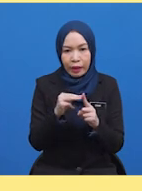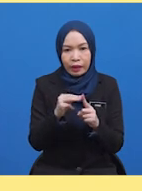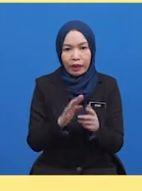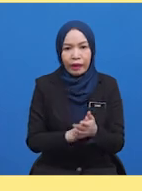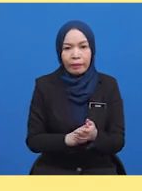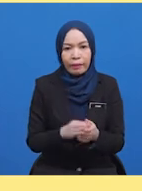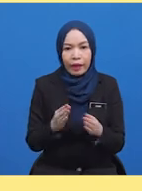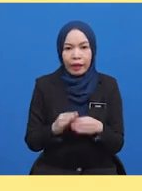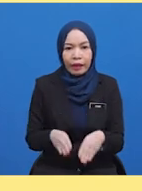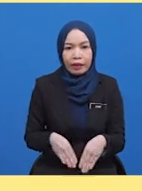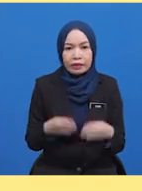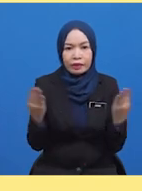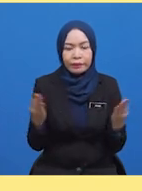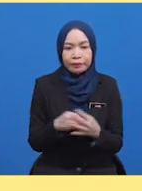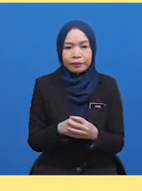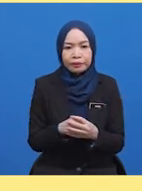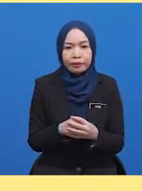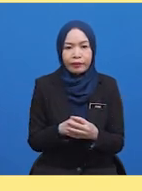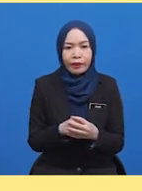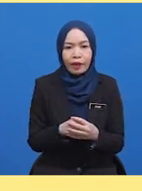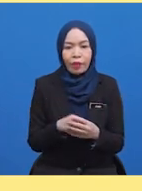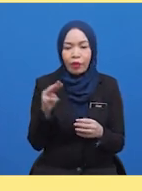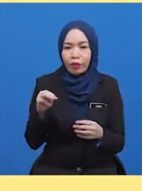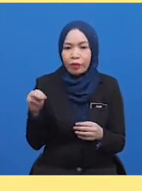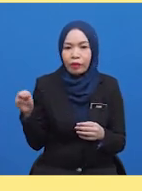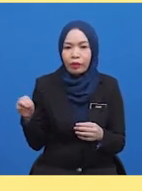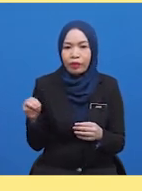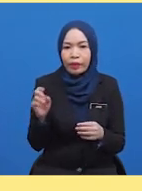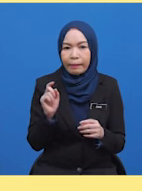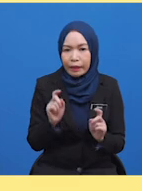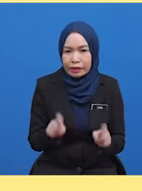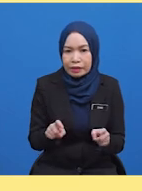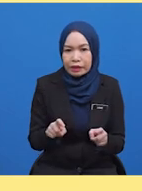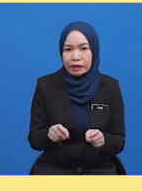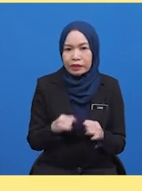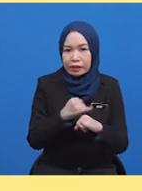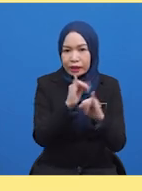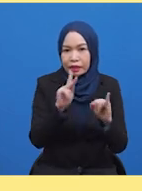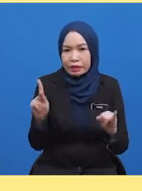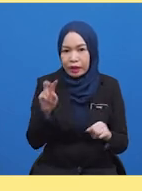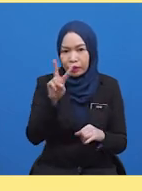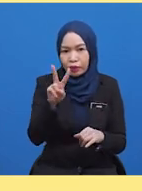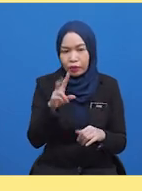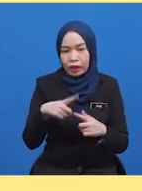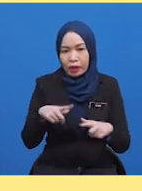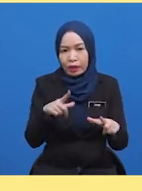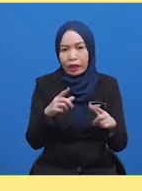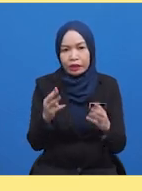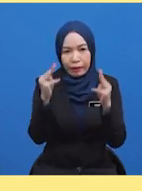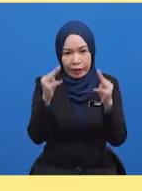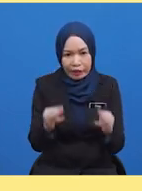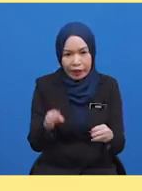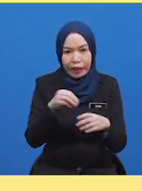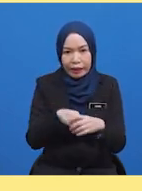bahasa murid-murid perlu menguraikan duel atau masyarakat yang terdapat dalam cerpen